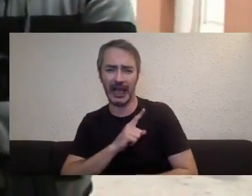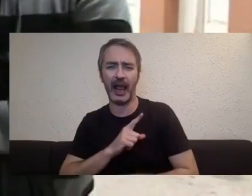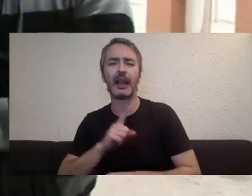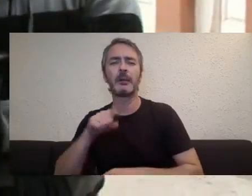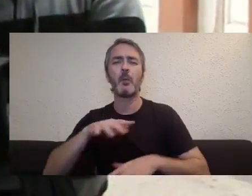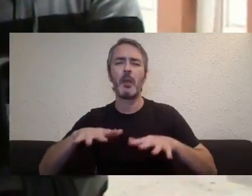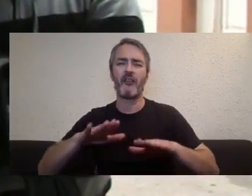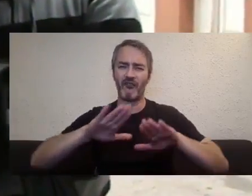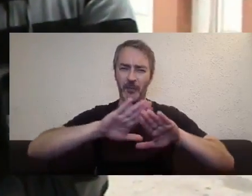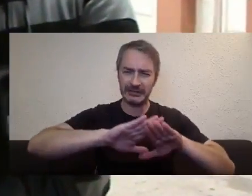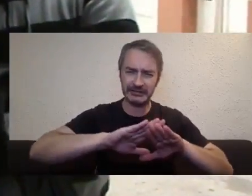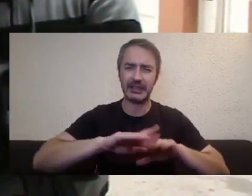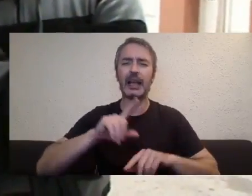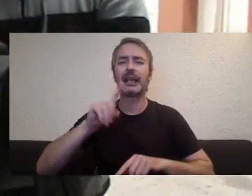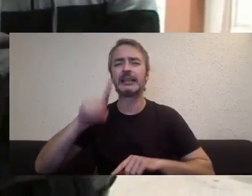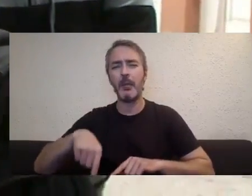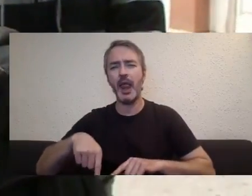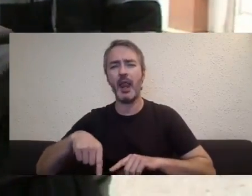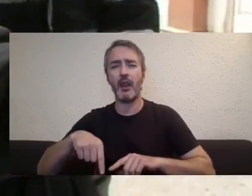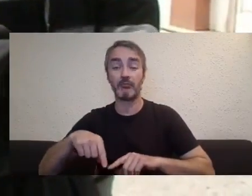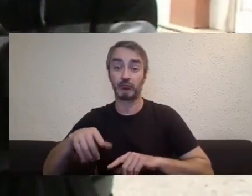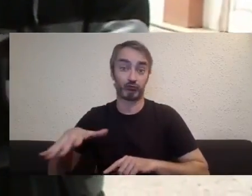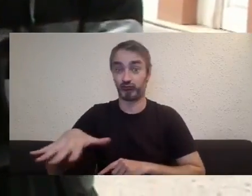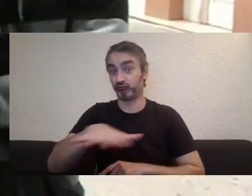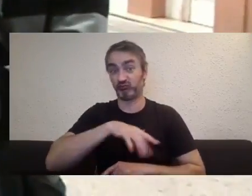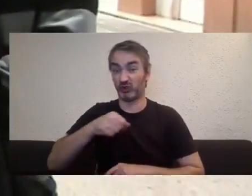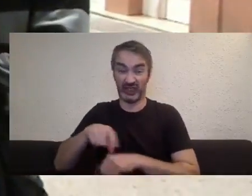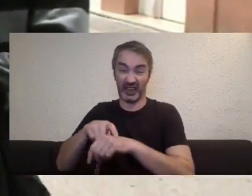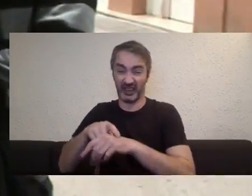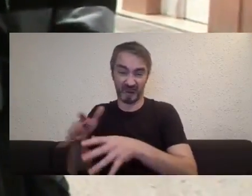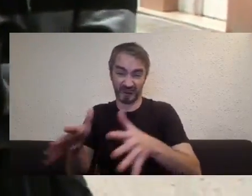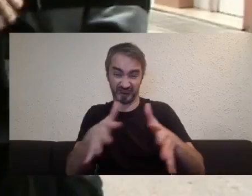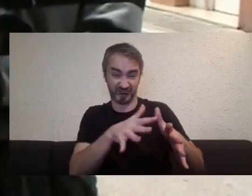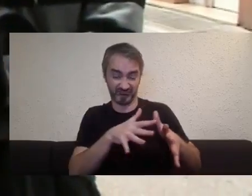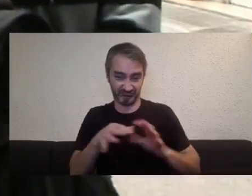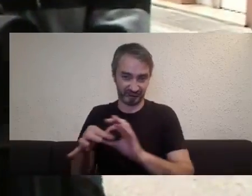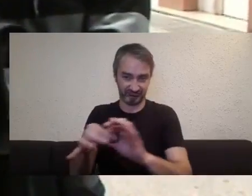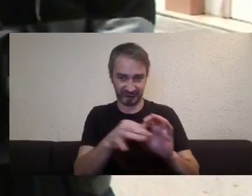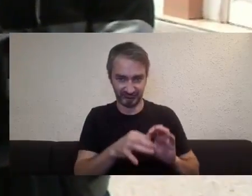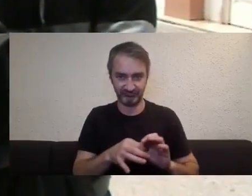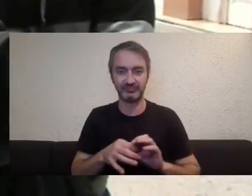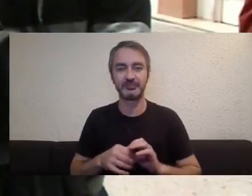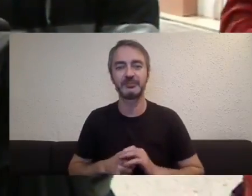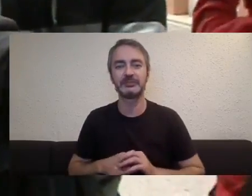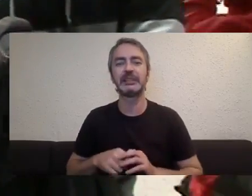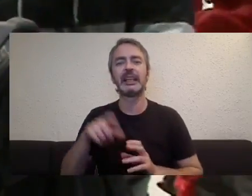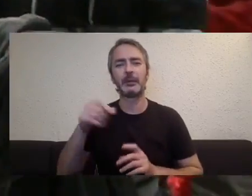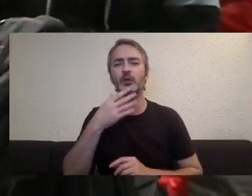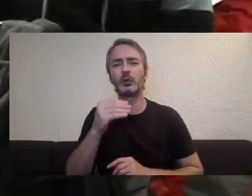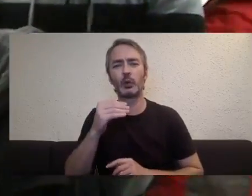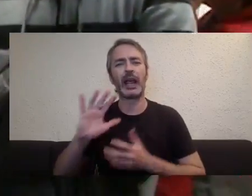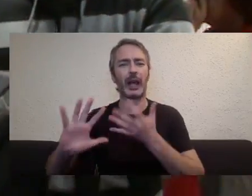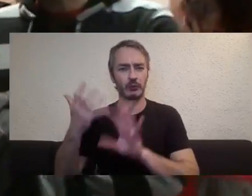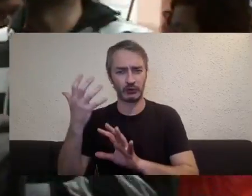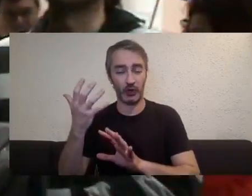de solidaritat, el moviment feminista, també hi érem gent, més o menys el nucli de gent era d'aquest entorn. També gent